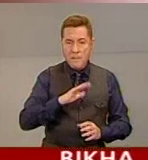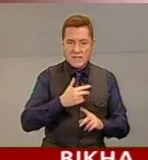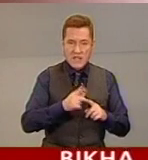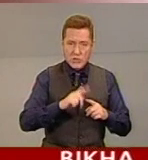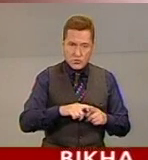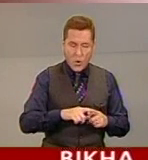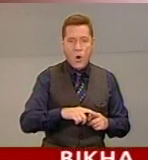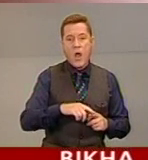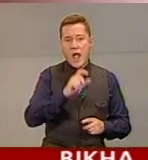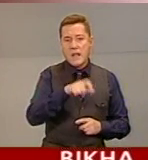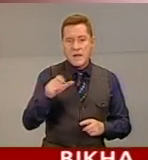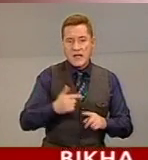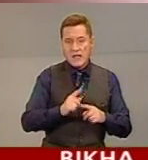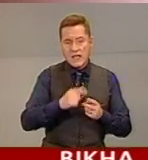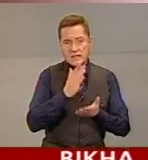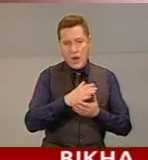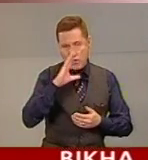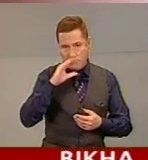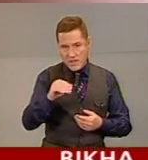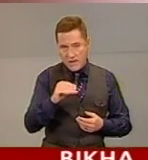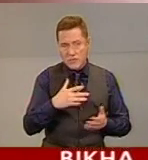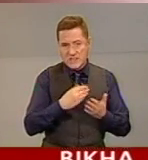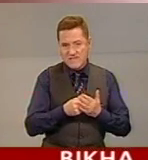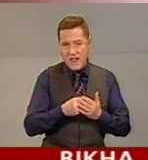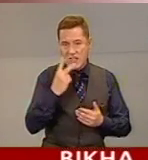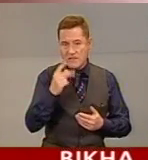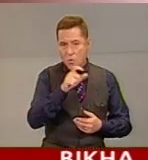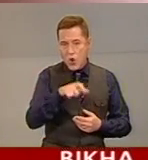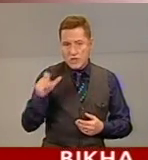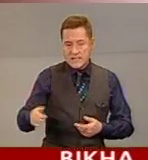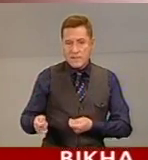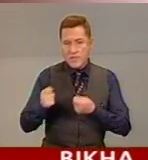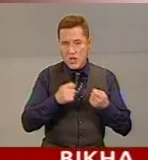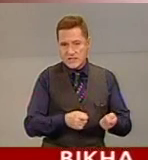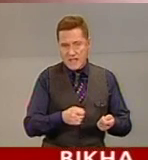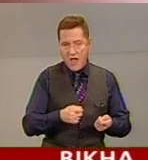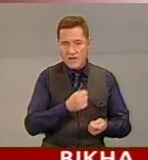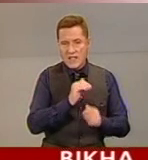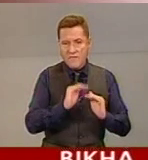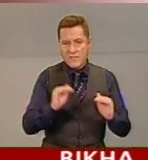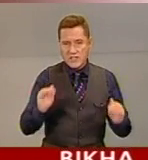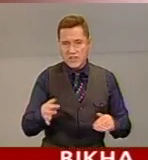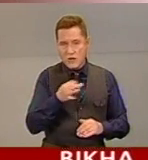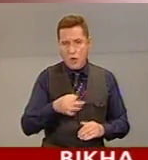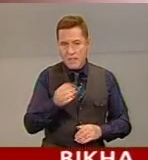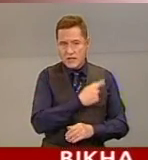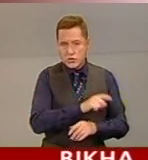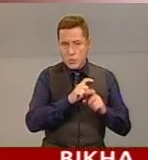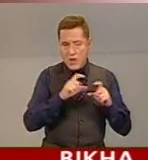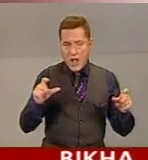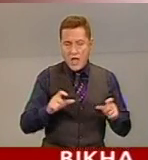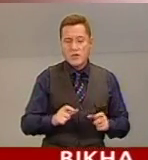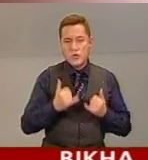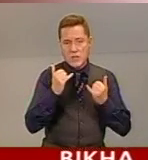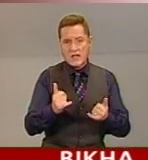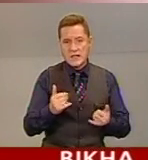які знаходились в мікроавтобусі, своїх двох осіб доставили в дитячу обласну лікарню, де їм було надано